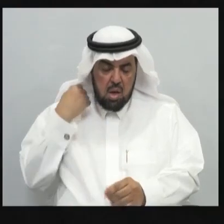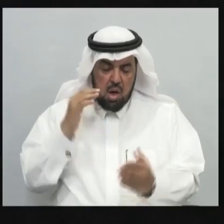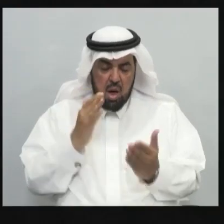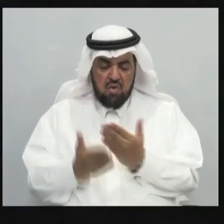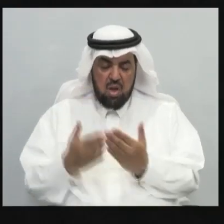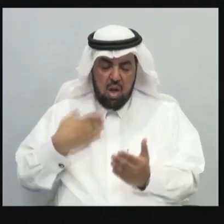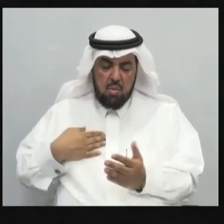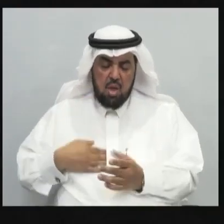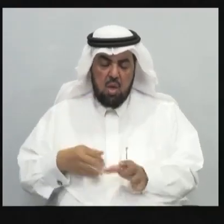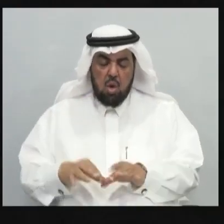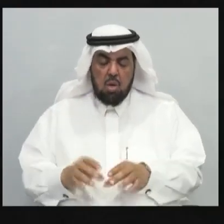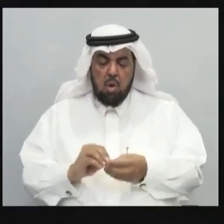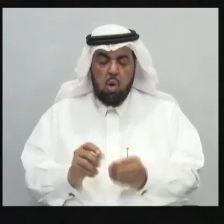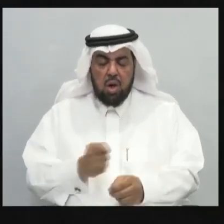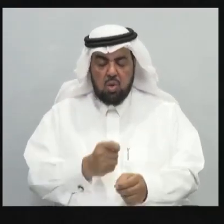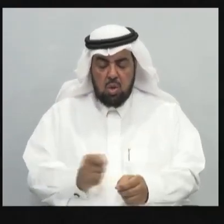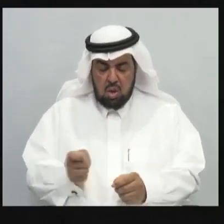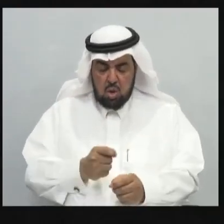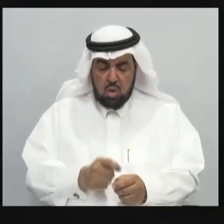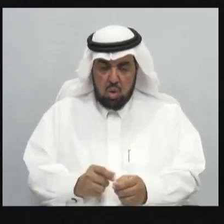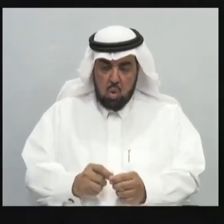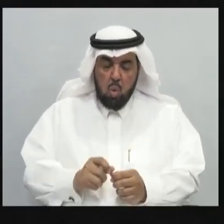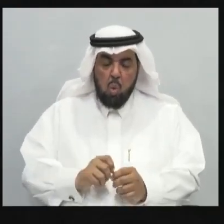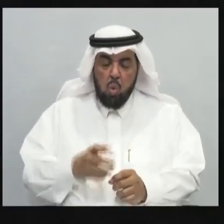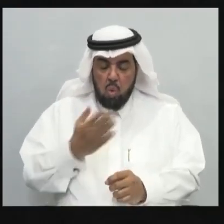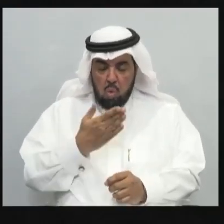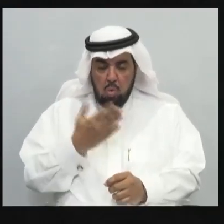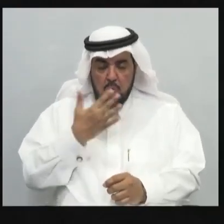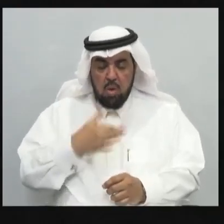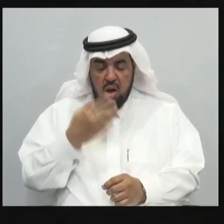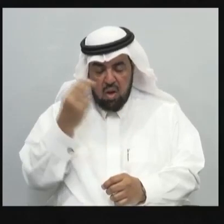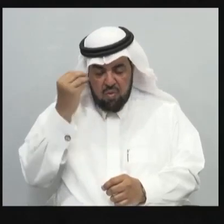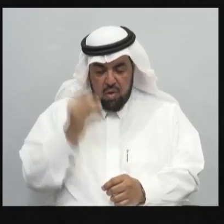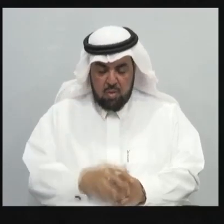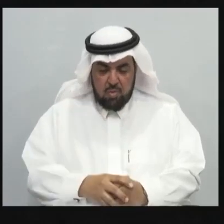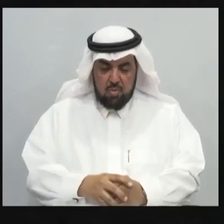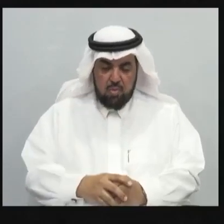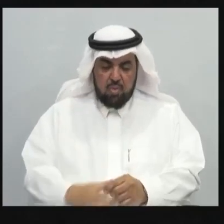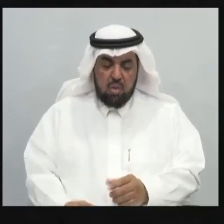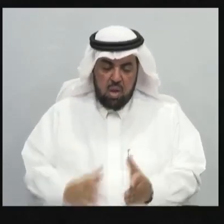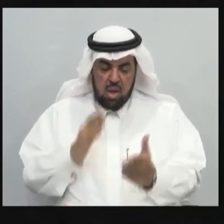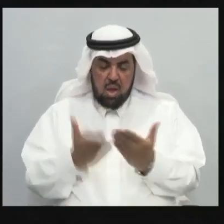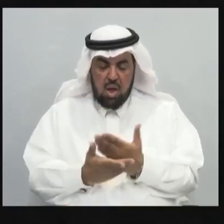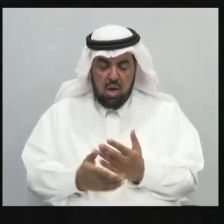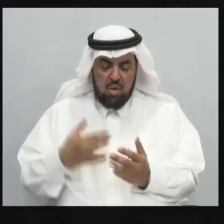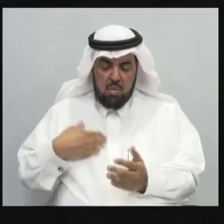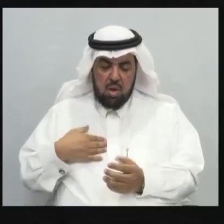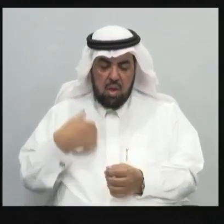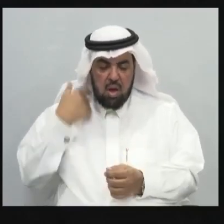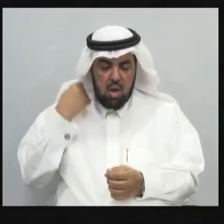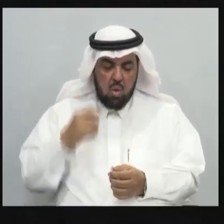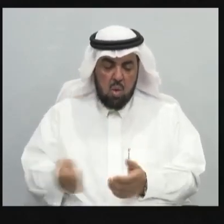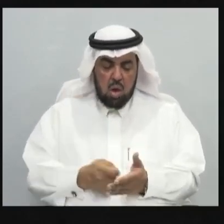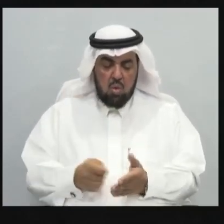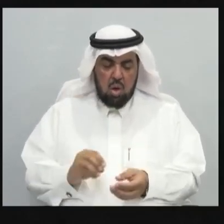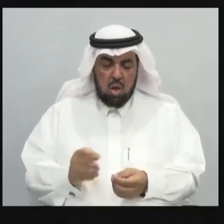بيضاء اكتب باللون الاسود حتى يكون هنالك سهوله للقارئ لا ينبغي ان تكون مثلا الخلفيه بيضاء واكتب